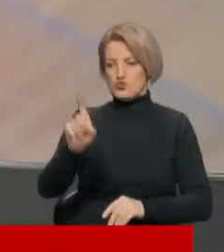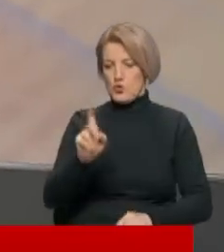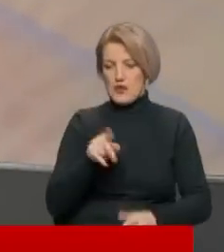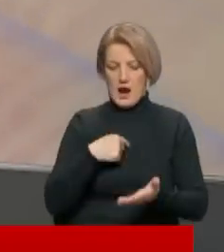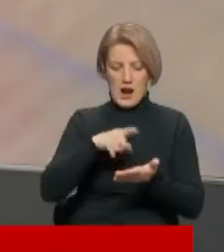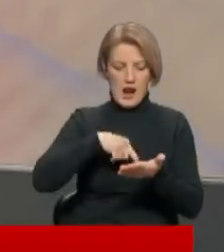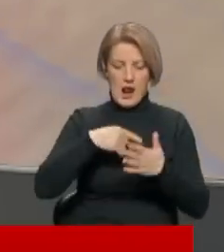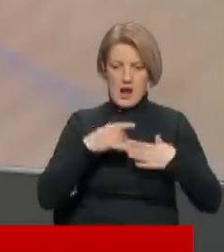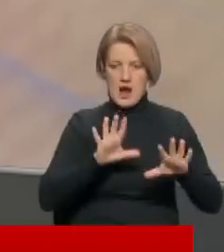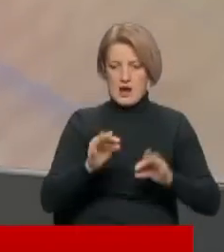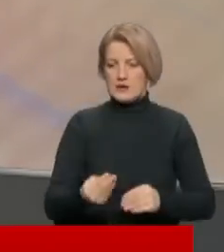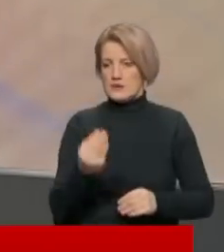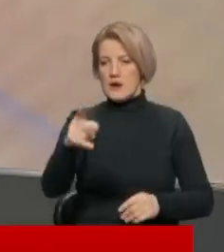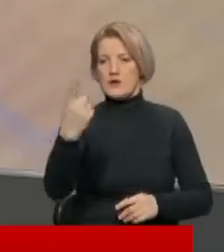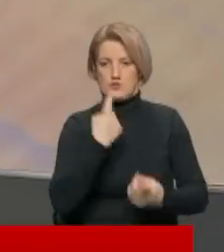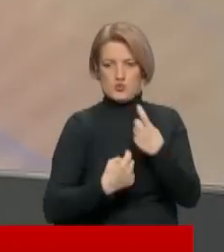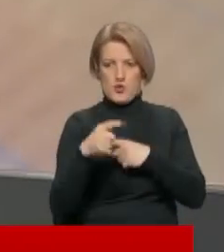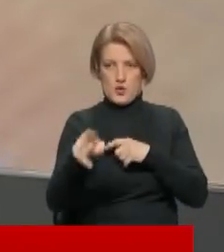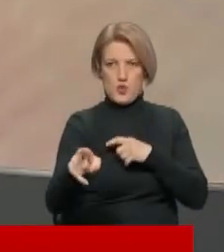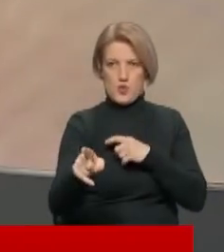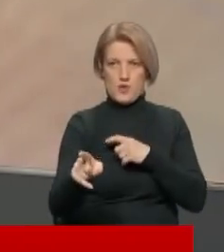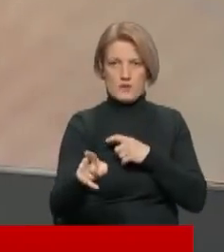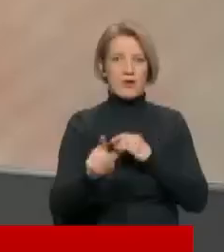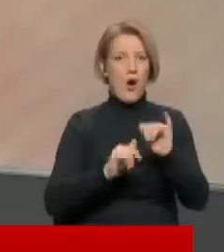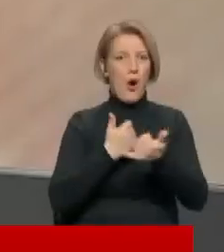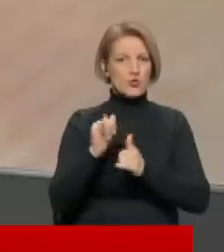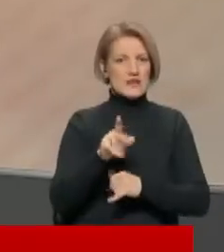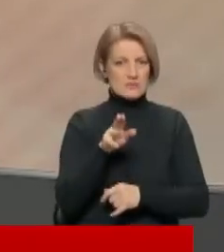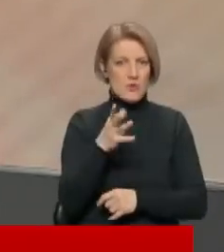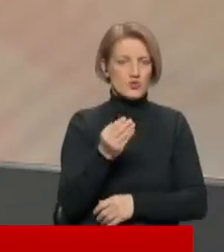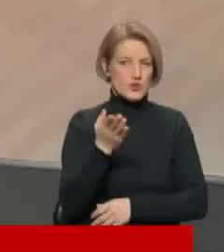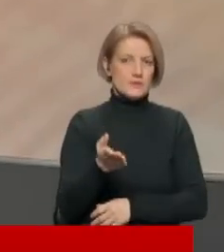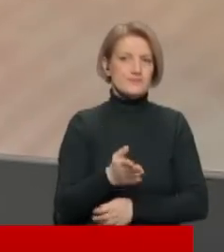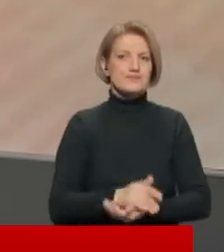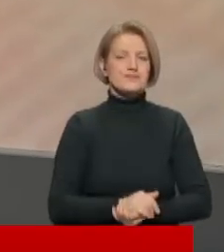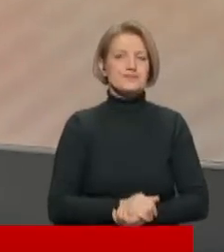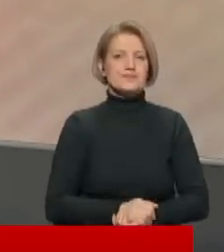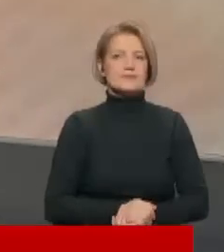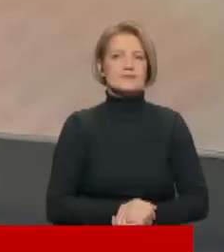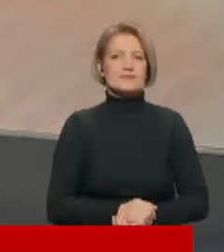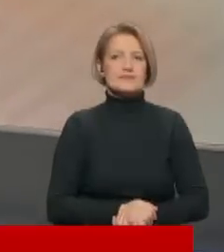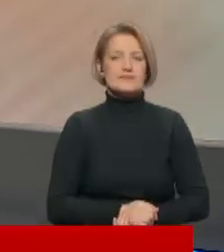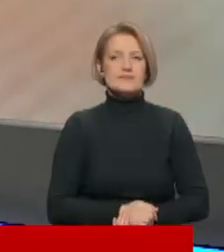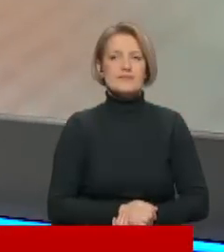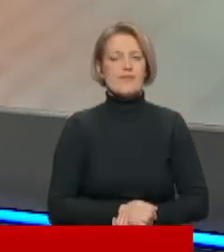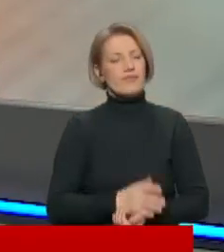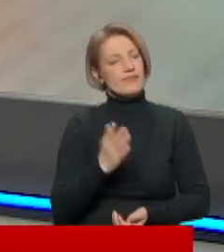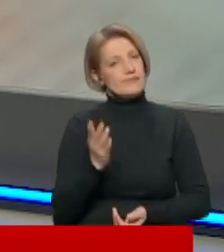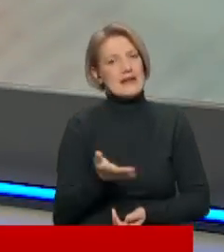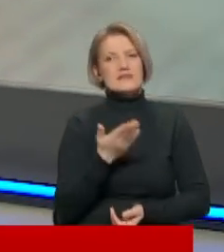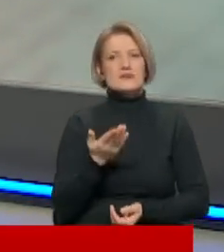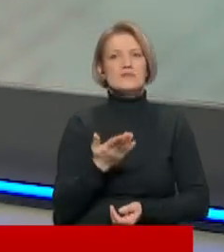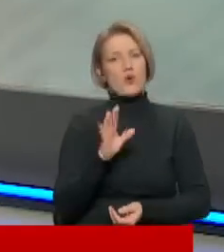yanıtlar bizim bir müsamere şeklinde mi oluyor acaba o yayınlar Neyse